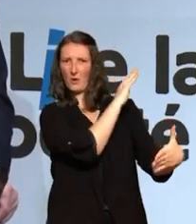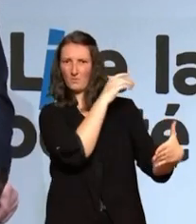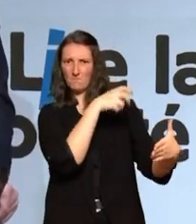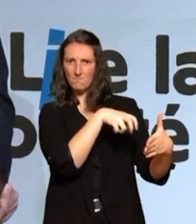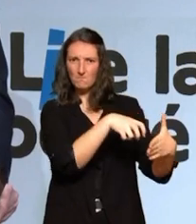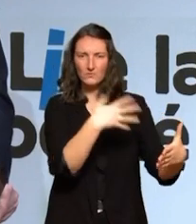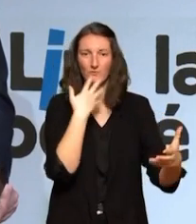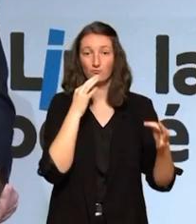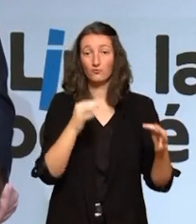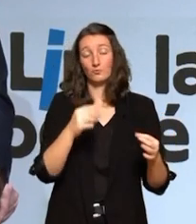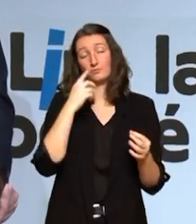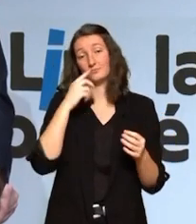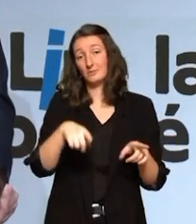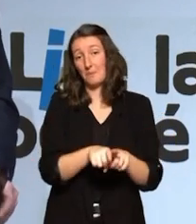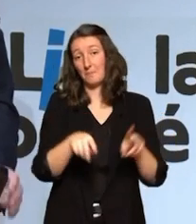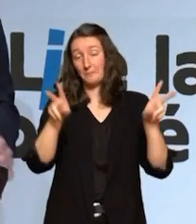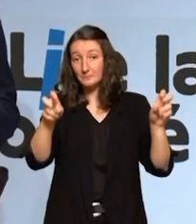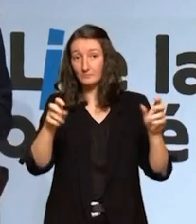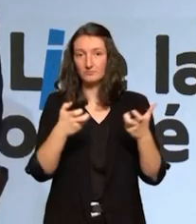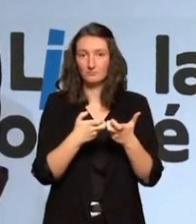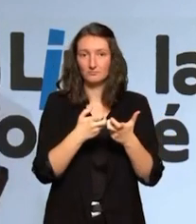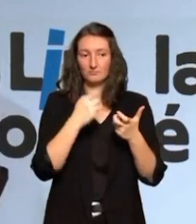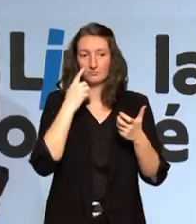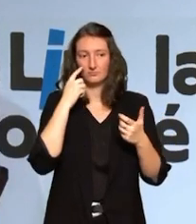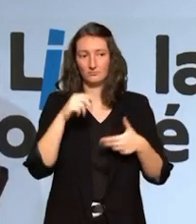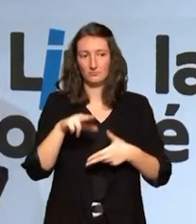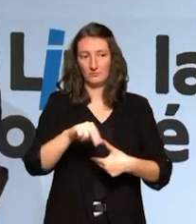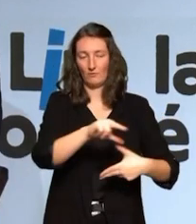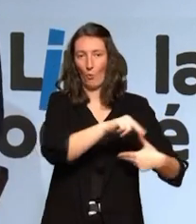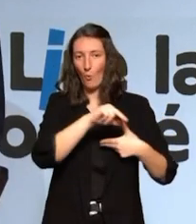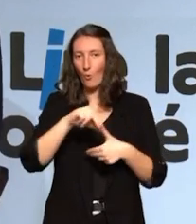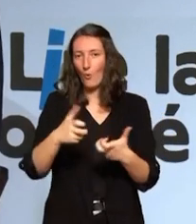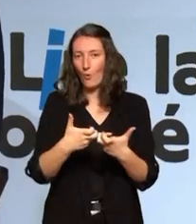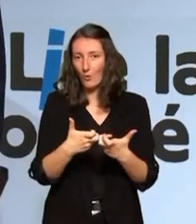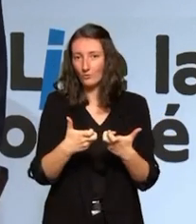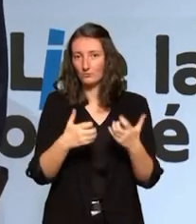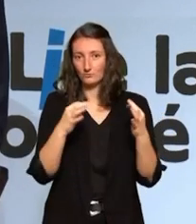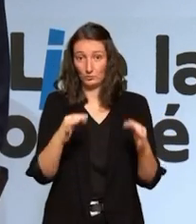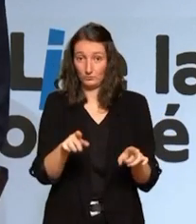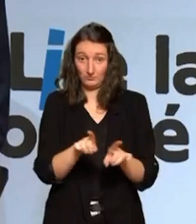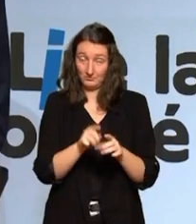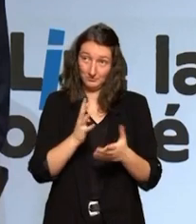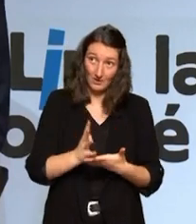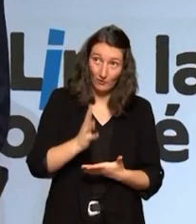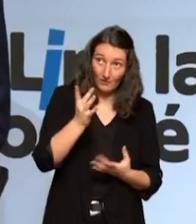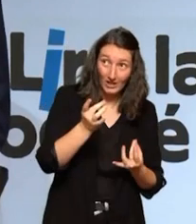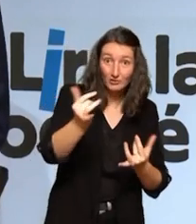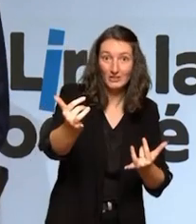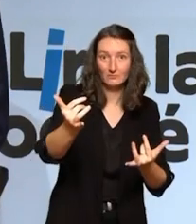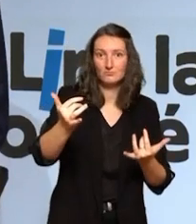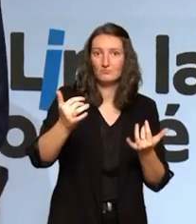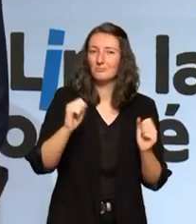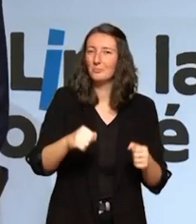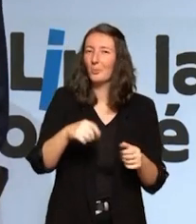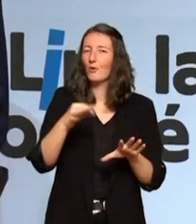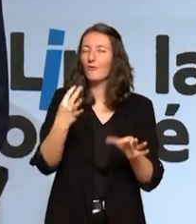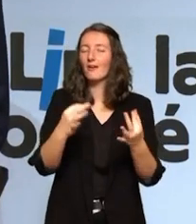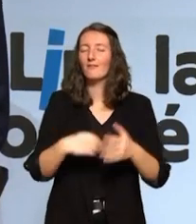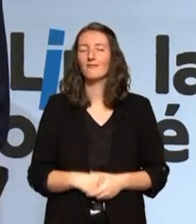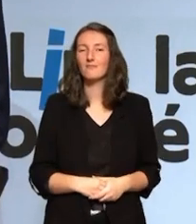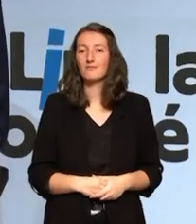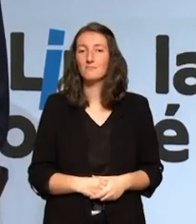se retrouver au milieu d'une tempête, au milieu de l'Atlantique, dans un navire aussi fragile que ceux qui existaient à l'époque. Si vous voulez savoir ce que c'était que la